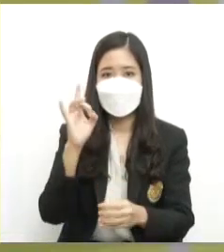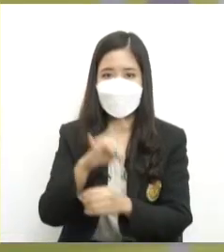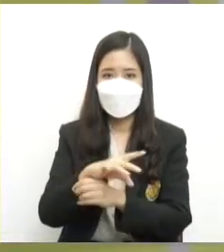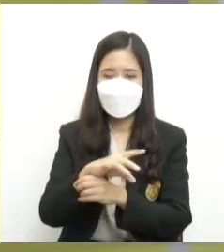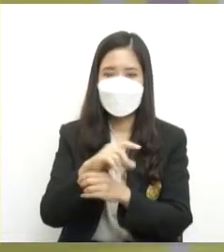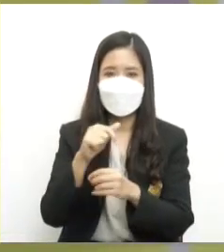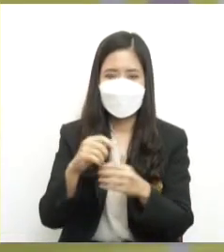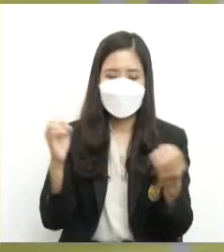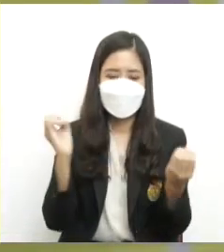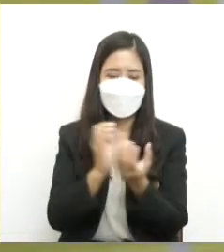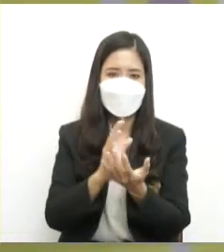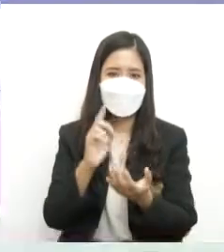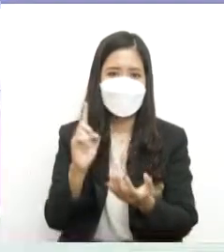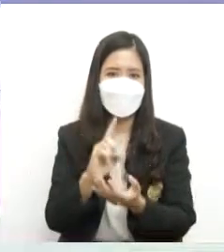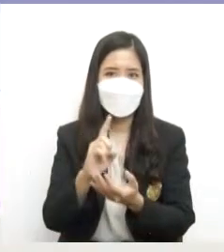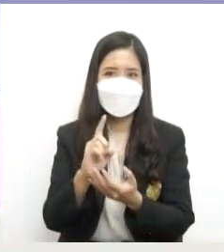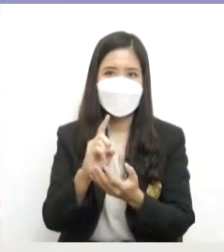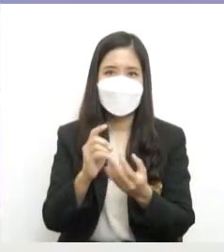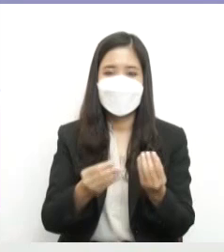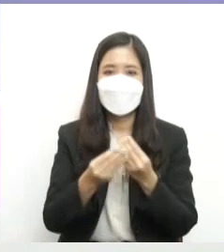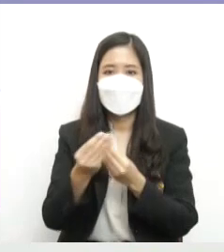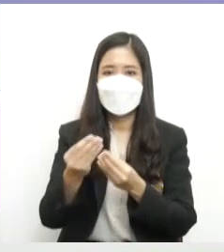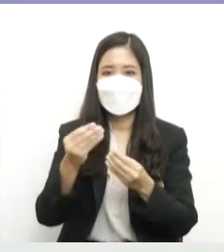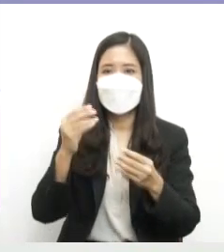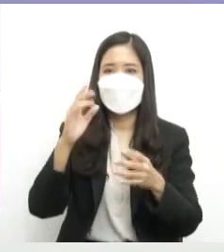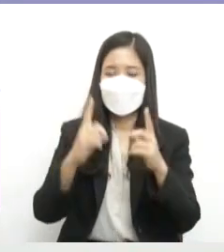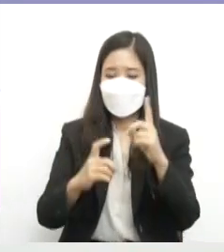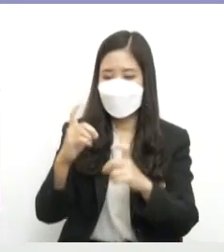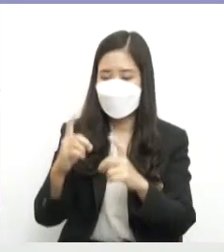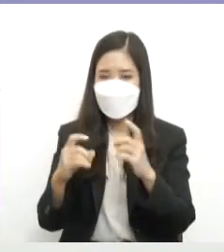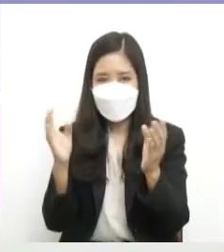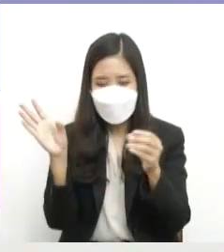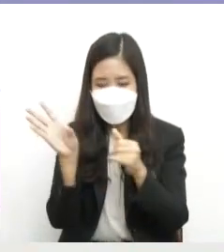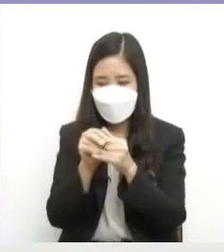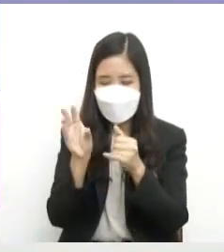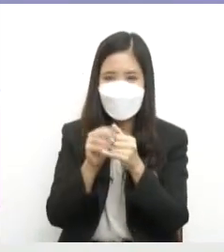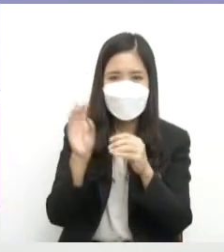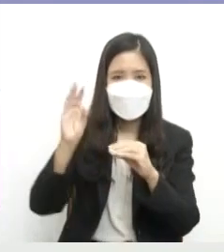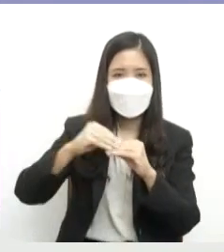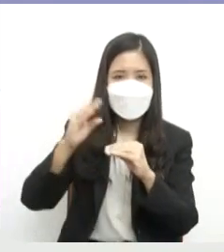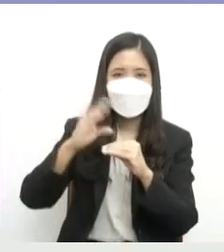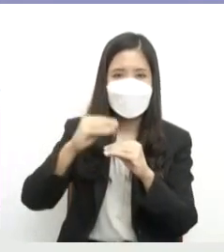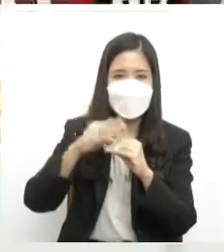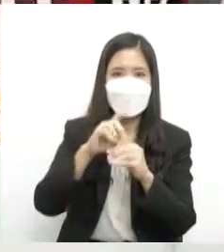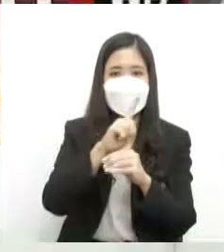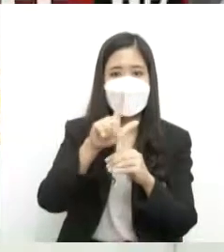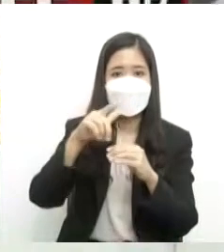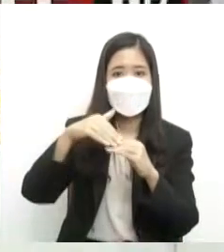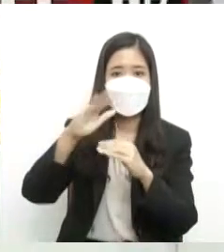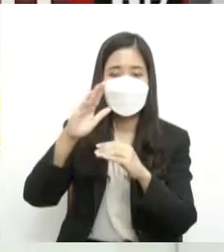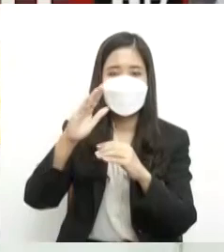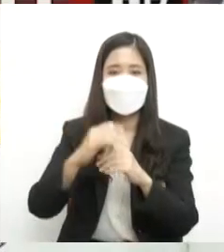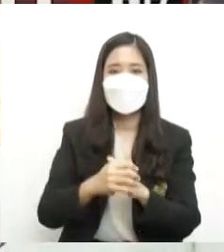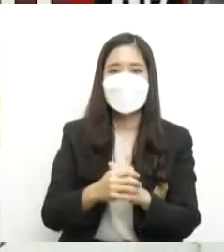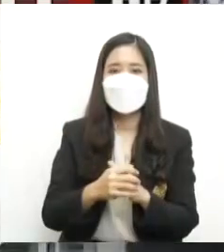ต่เดือนเมษายนเป็นต้นมาทำให้ยอดผู้ติดเชื้อในประเทศไทยมีจำนวนมากขึ้นถึงวันละ 10,000 กว่ารายใน